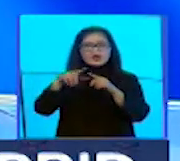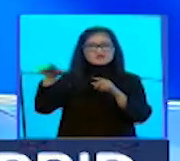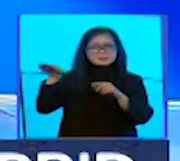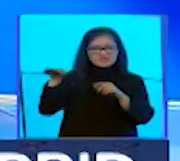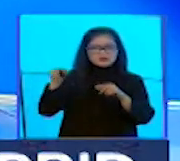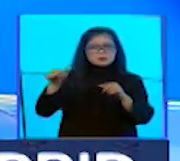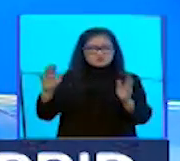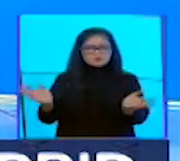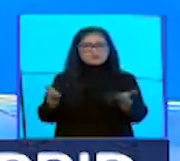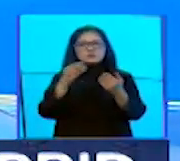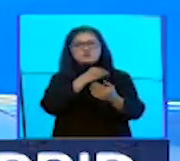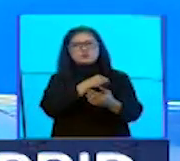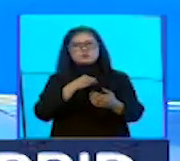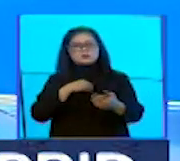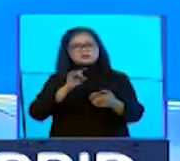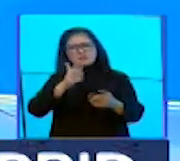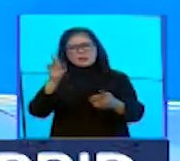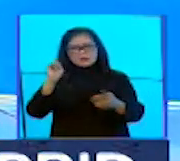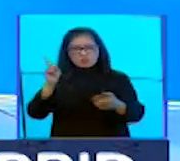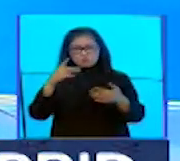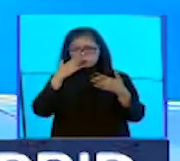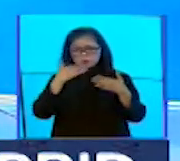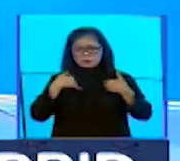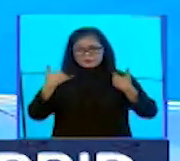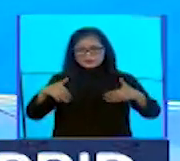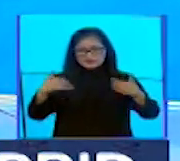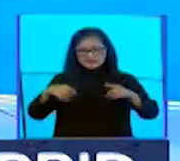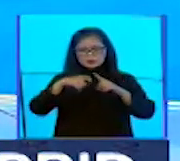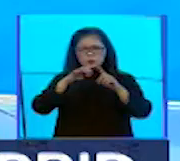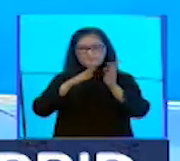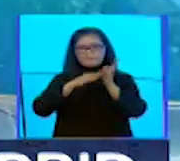dokter terkait kendala klinis seperti penyakit komorbid.